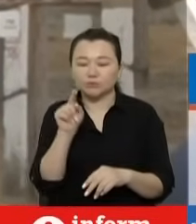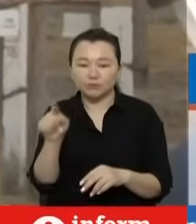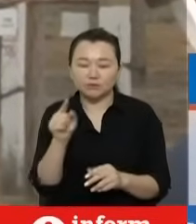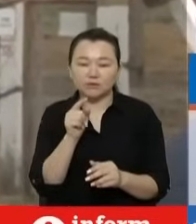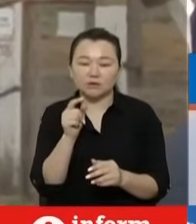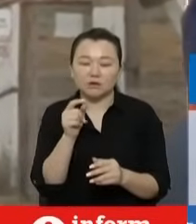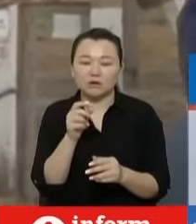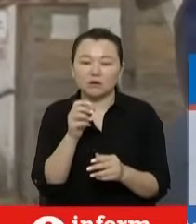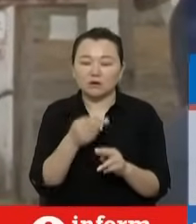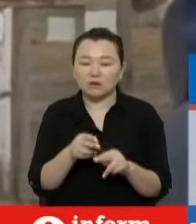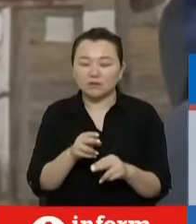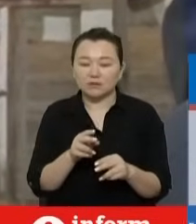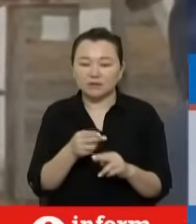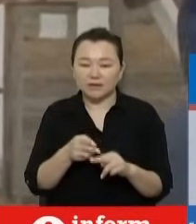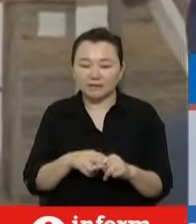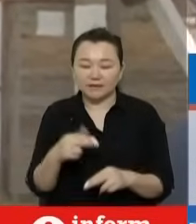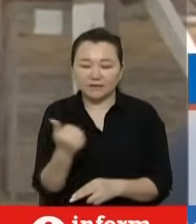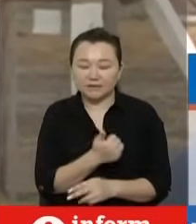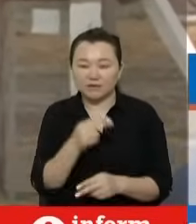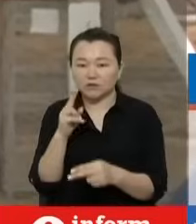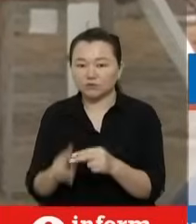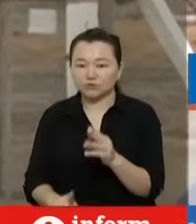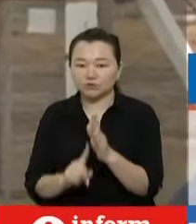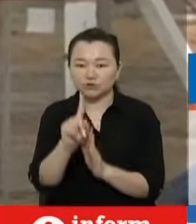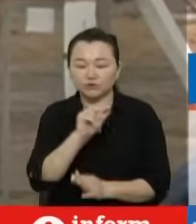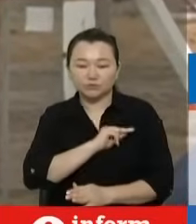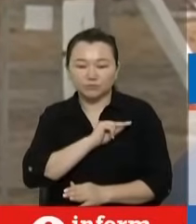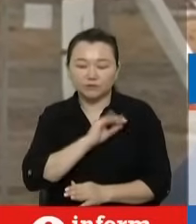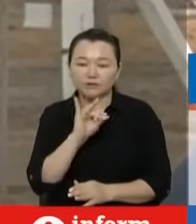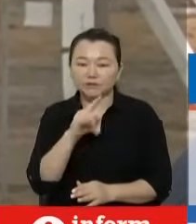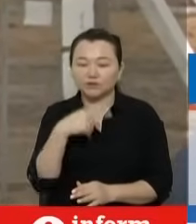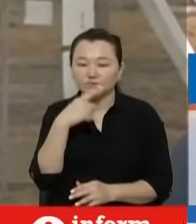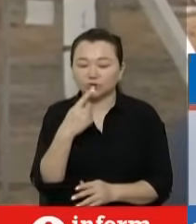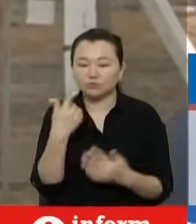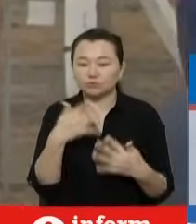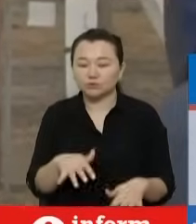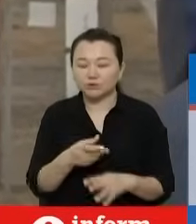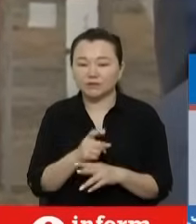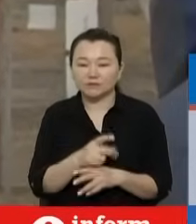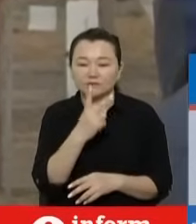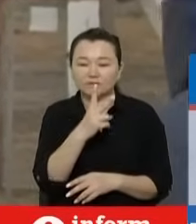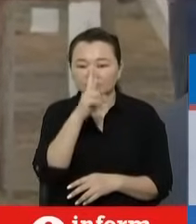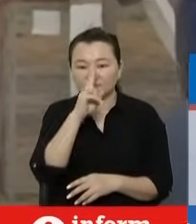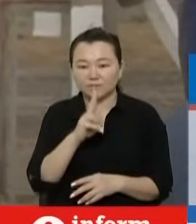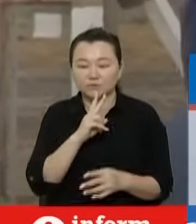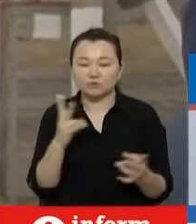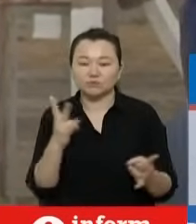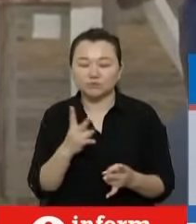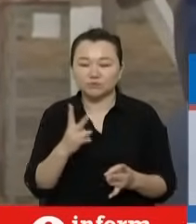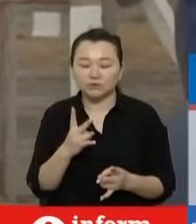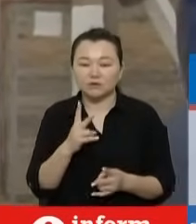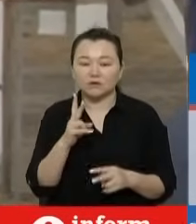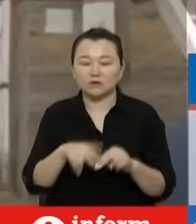скажем так, к концу этой недели приступил к работам. И, как я говорил, уже где-то 2,5 месяца нужно